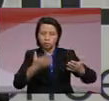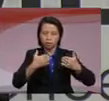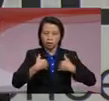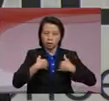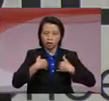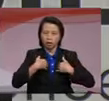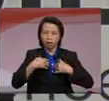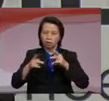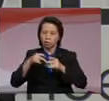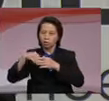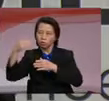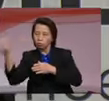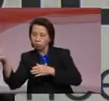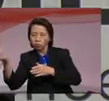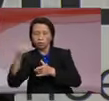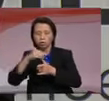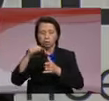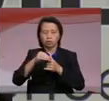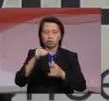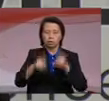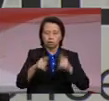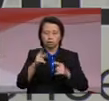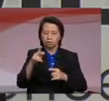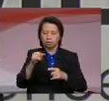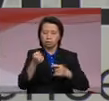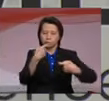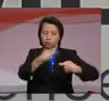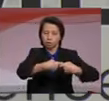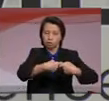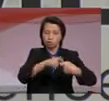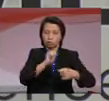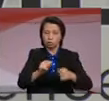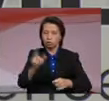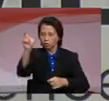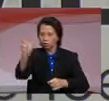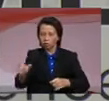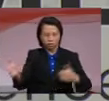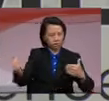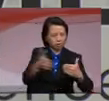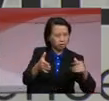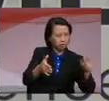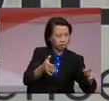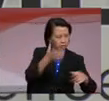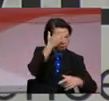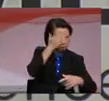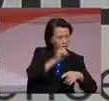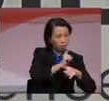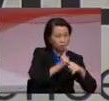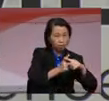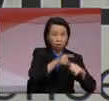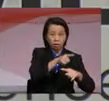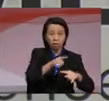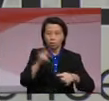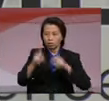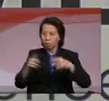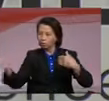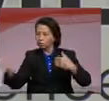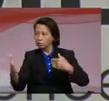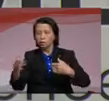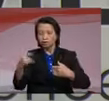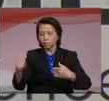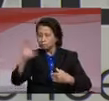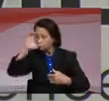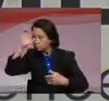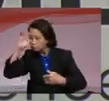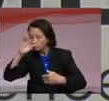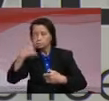sporik ataupun mungkin ada kes yang berkaitan. Jadi contact tracing iaitu daripada pihak kesihatan awam sedang